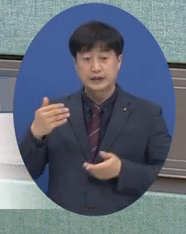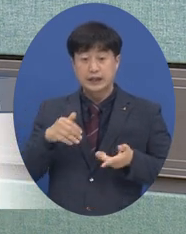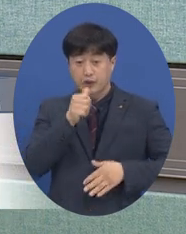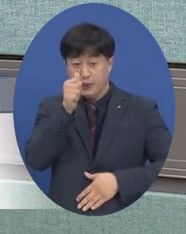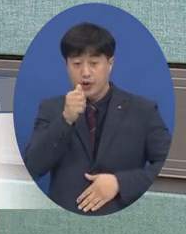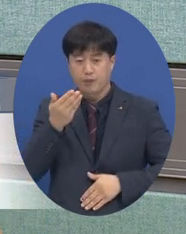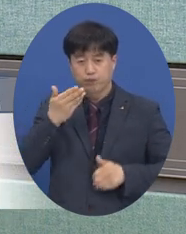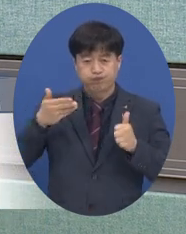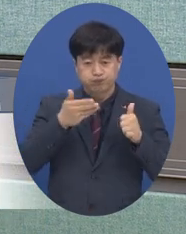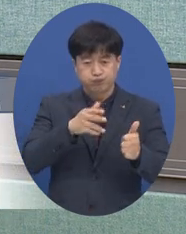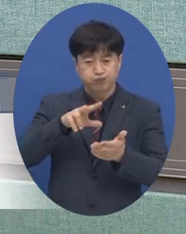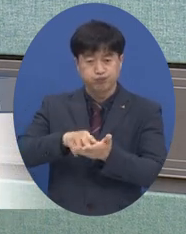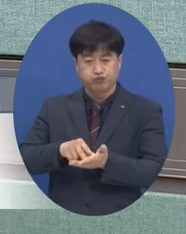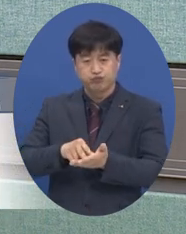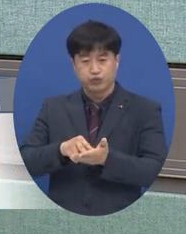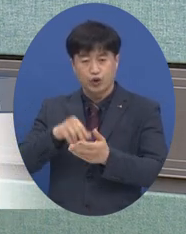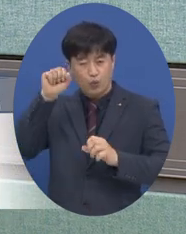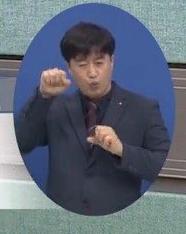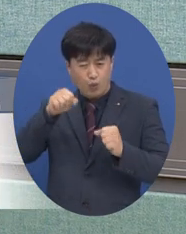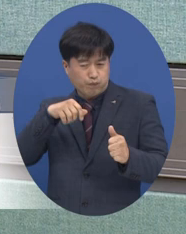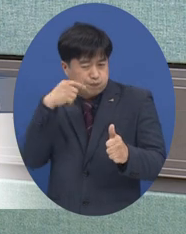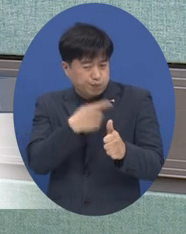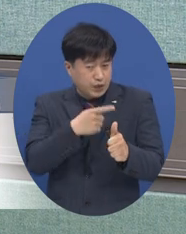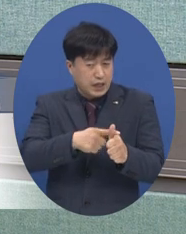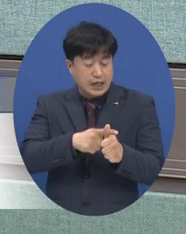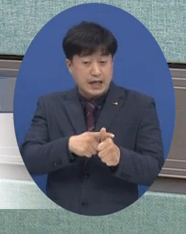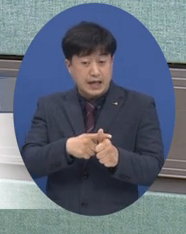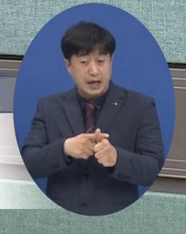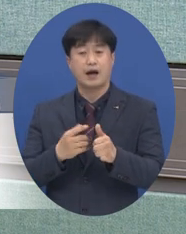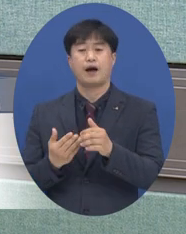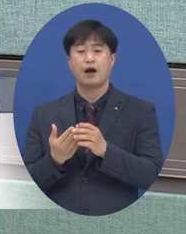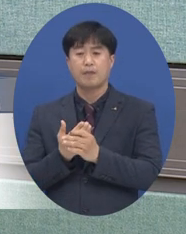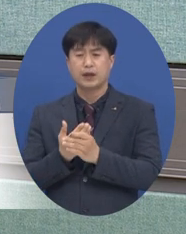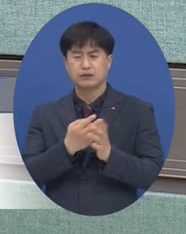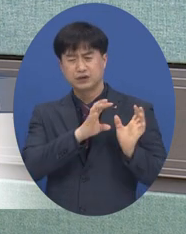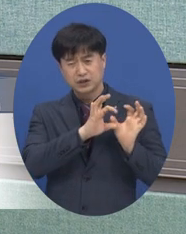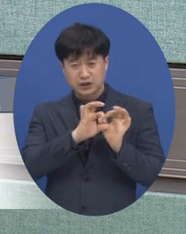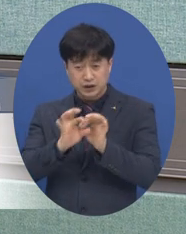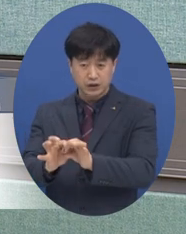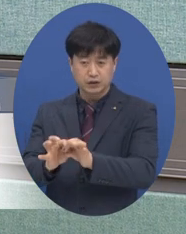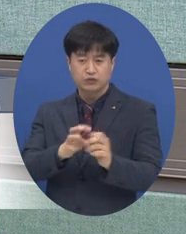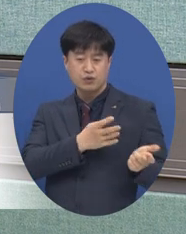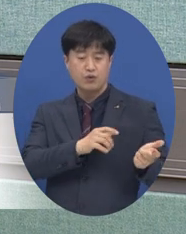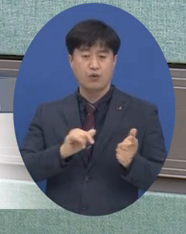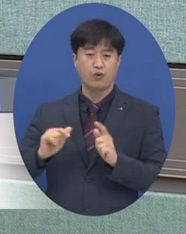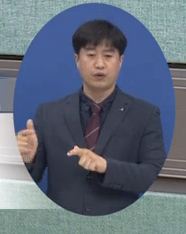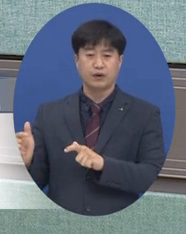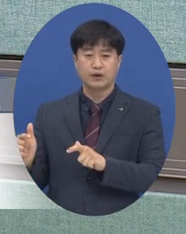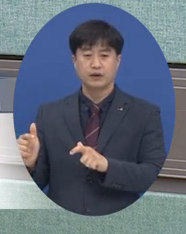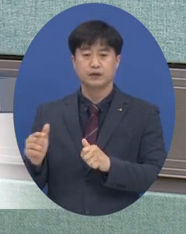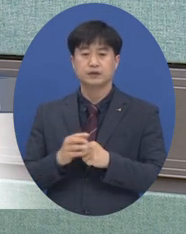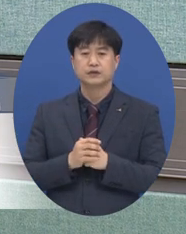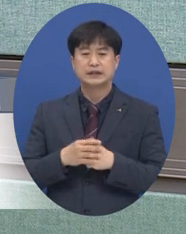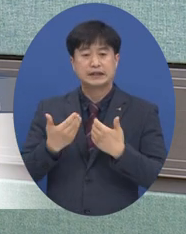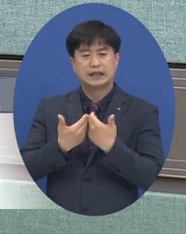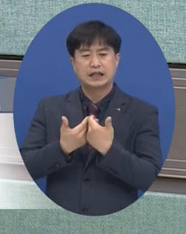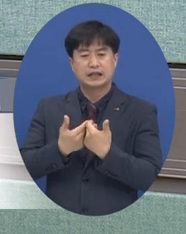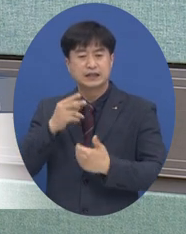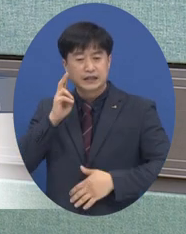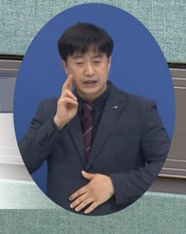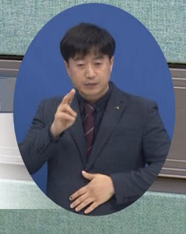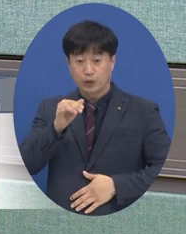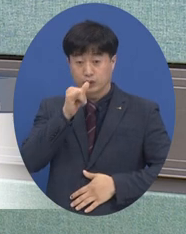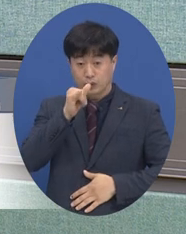길고양이에게 먹이를 주는 문제가 음 동물 학대 사건 으로 까지 이어지는 등 갈등의 심화